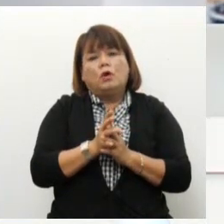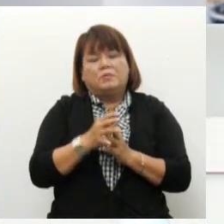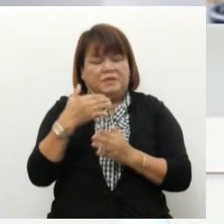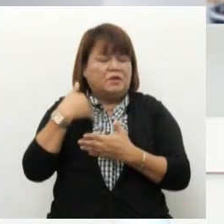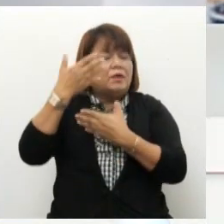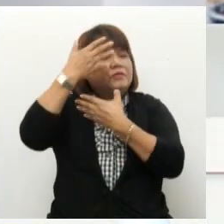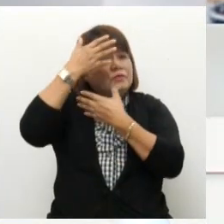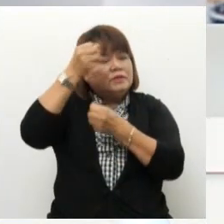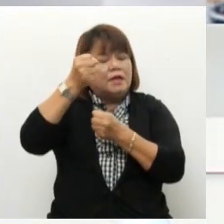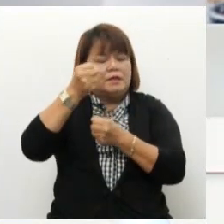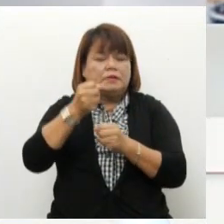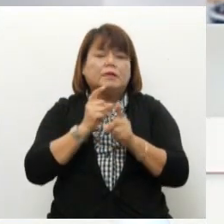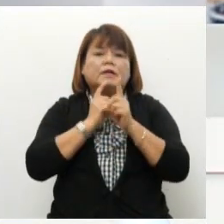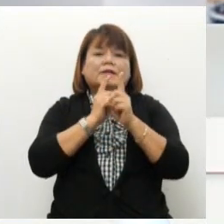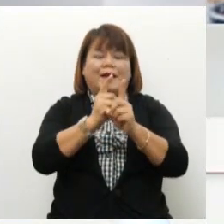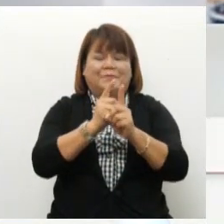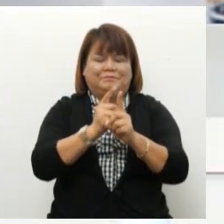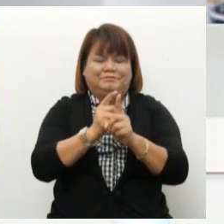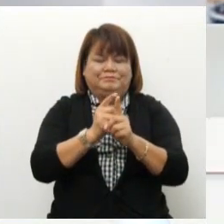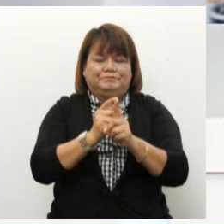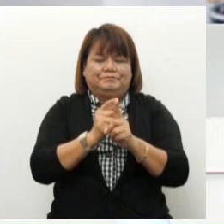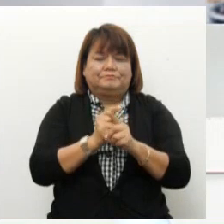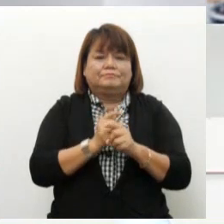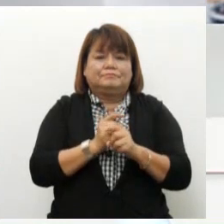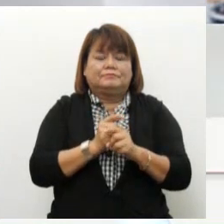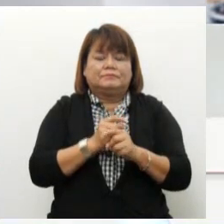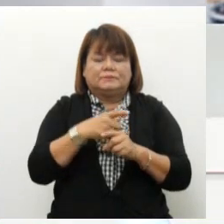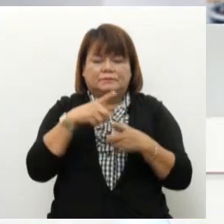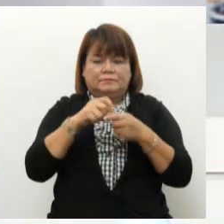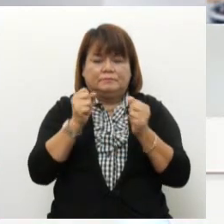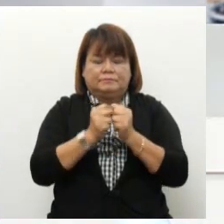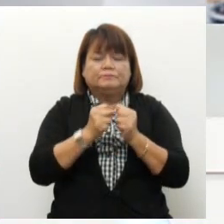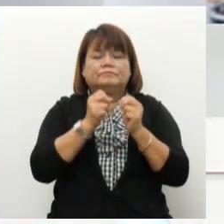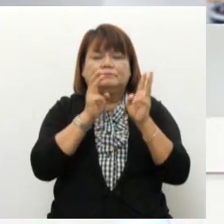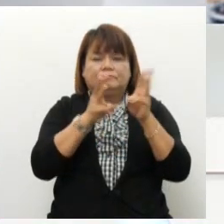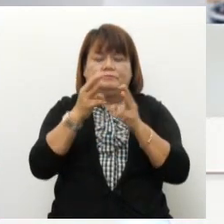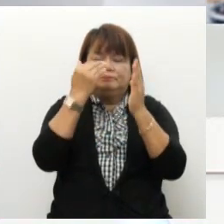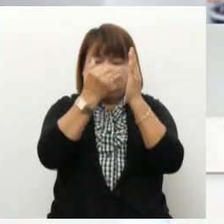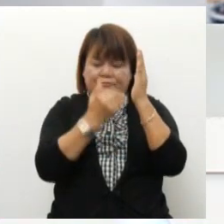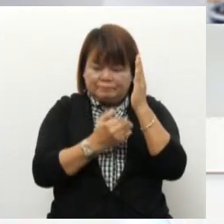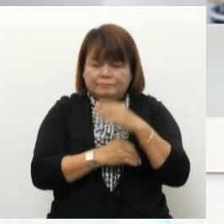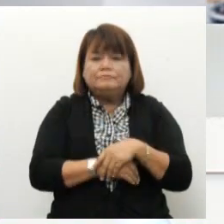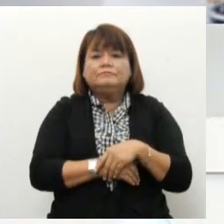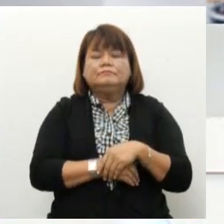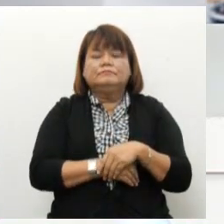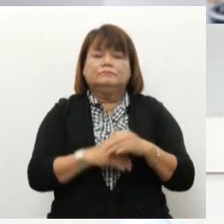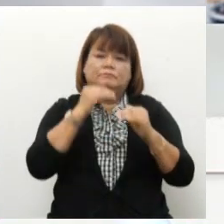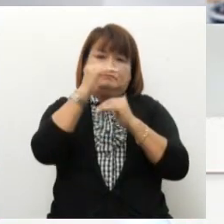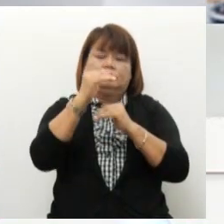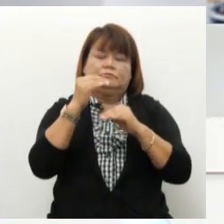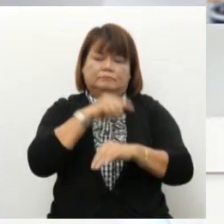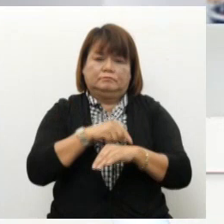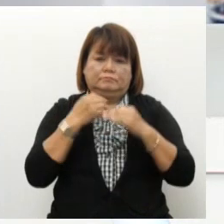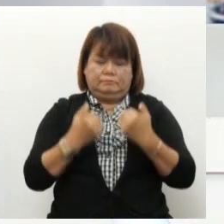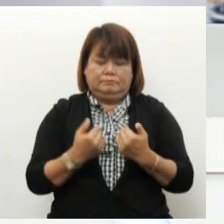ใจก็จะได้ติดตามความเคลื่อนไหวต่างๆเกี่ยวกับการดำเนินการและในขณะเดียวกันนะครับในช่วงเวลานี้เ